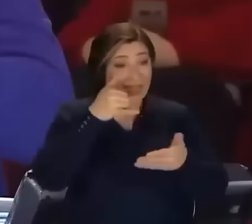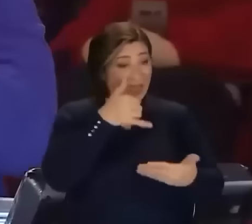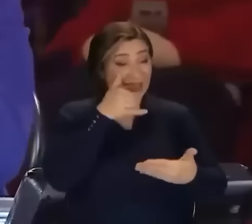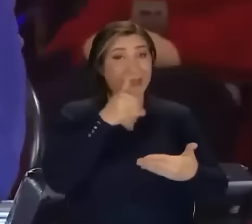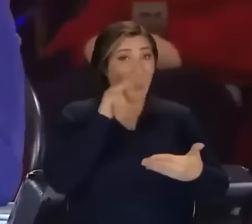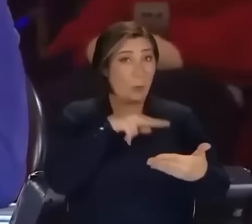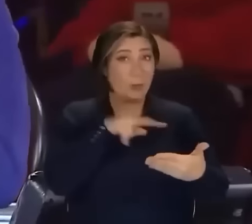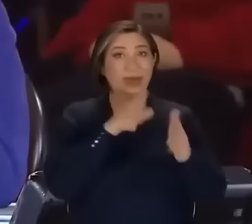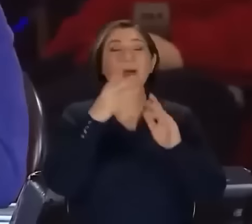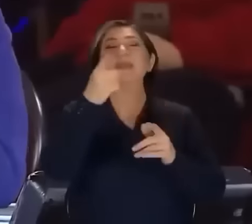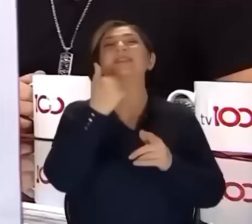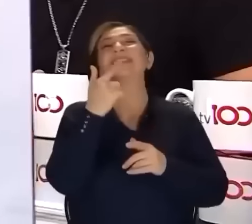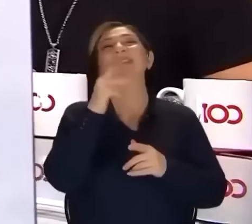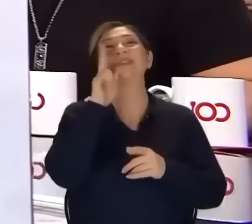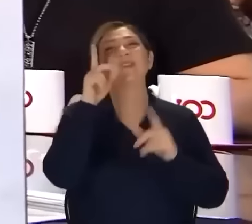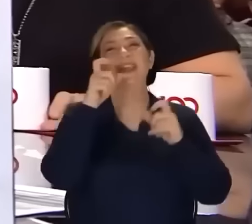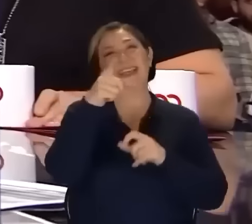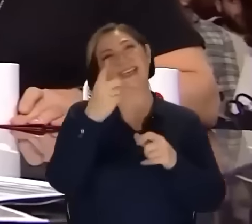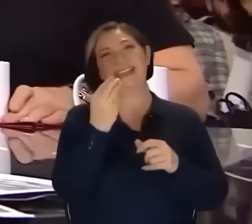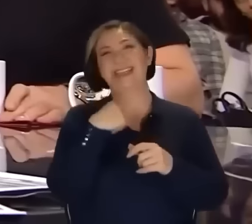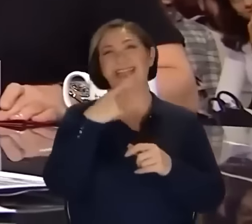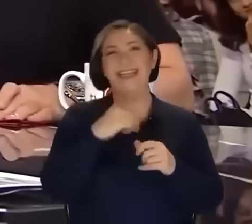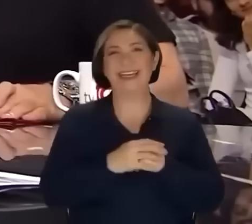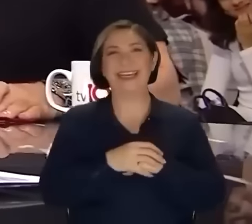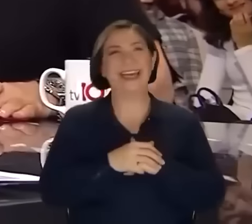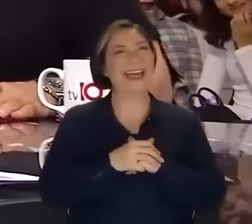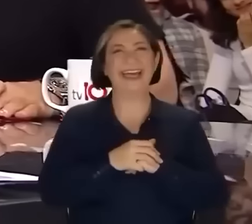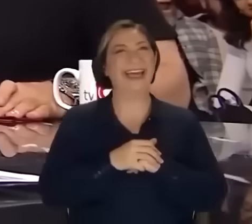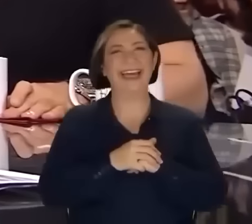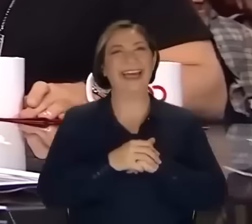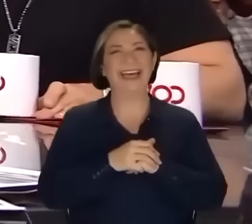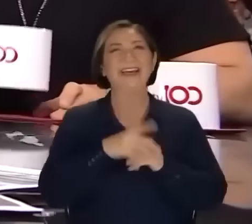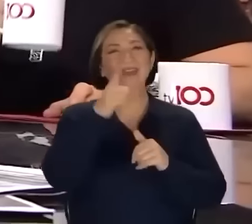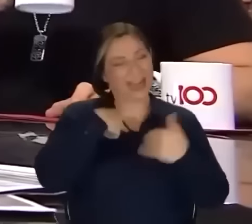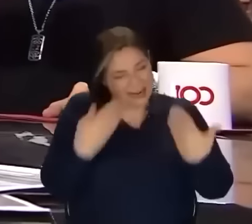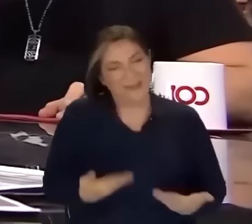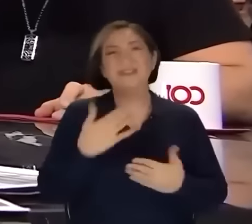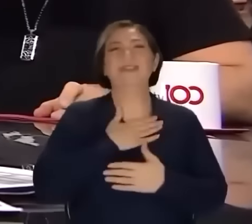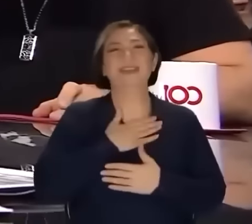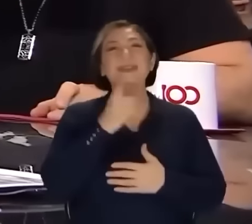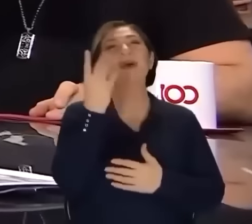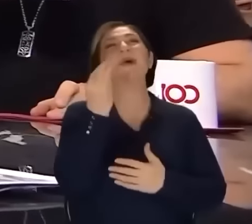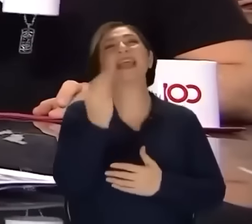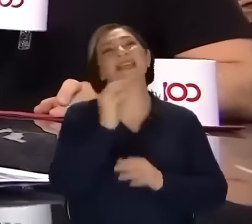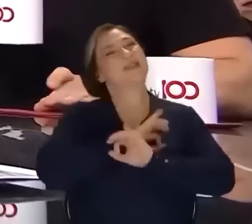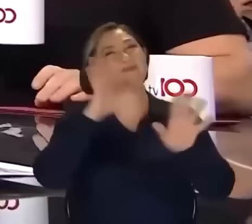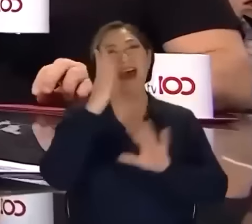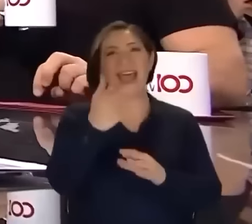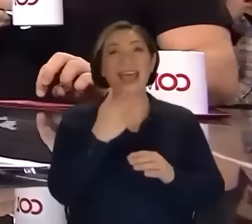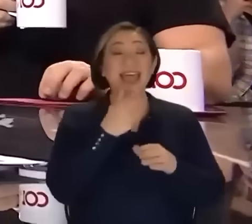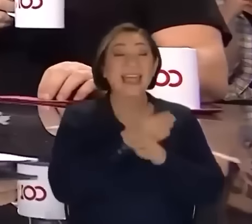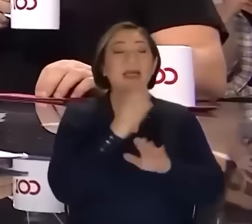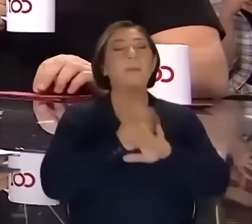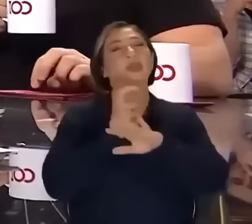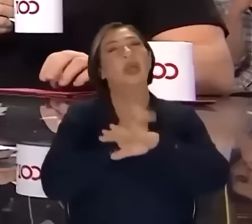gözlüğüm o bu çok tatlı Hadi son fotoğrafı da göstereyim çok bu tamam buna razıyım Çok iyi bu çok iyi çok iyi çok